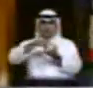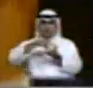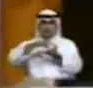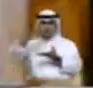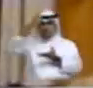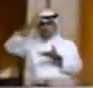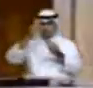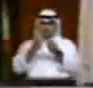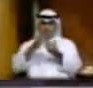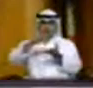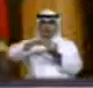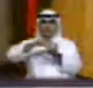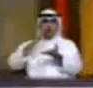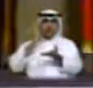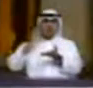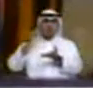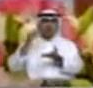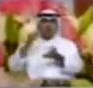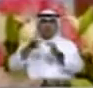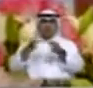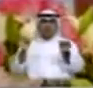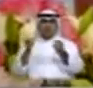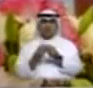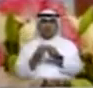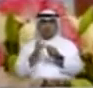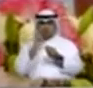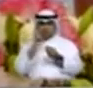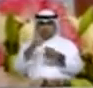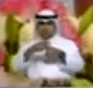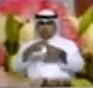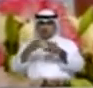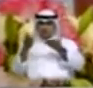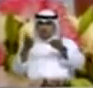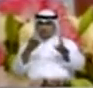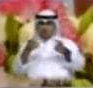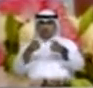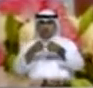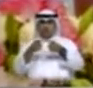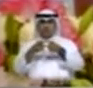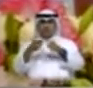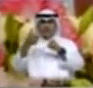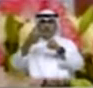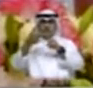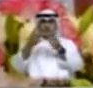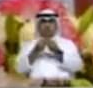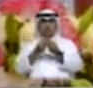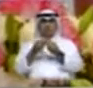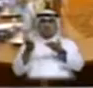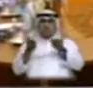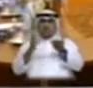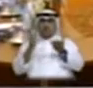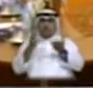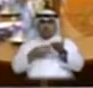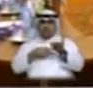العربية والجمهورية التركية في مختلف المجالات، استضافت دولة الكويت الاجتماع الثاني لوزراء الاقتصاد